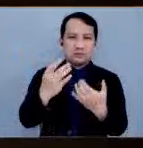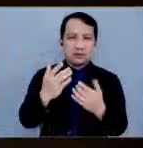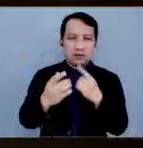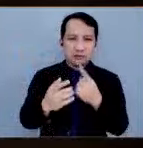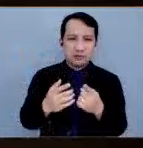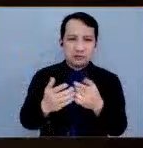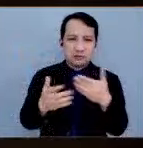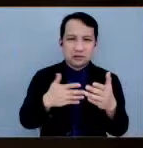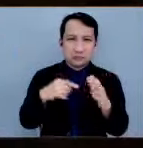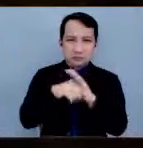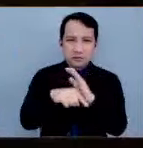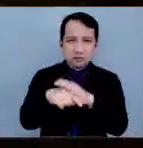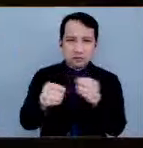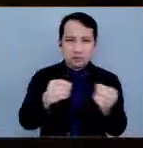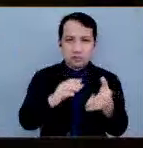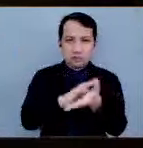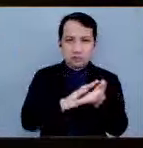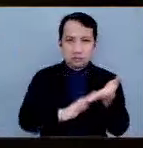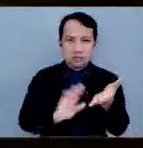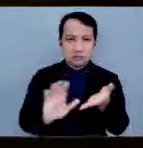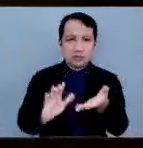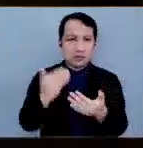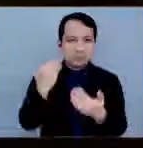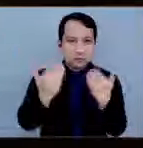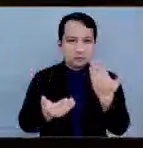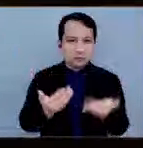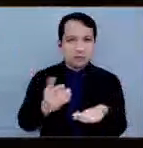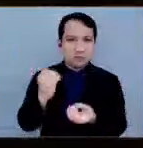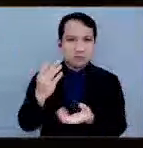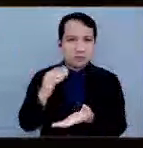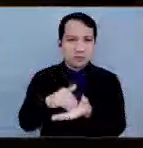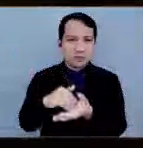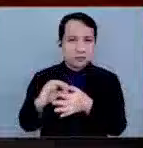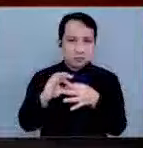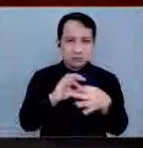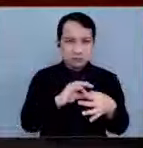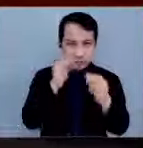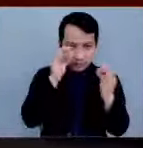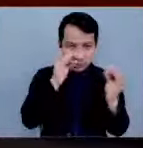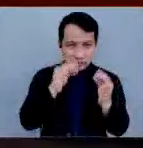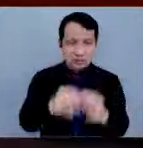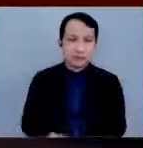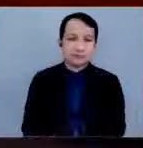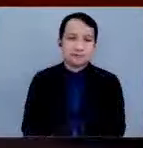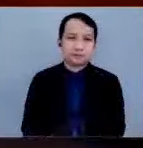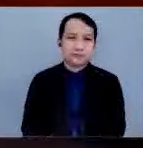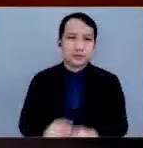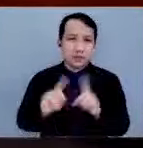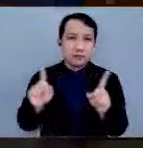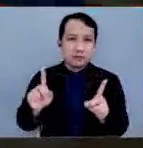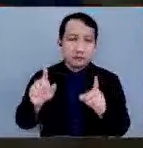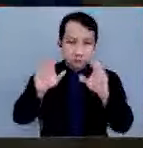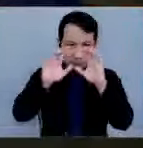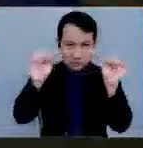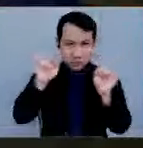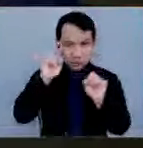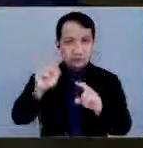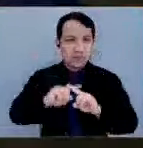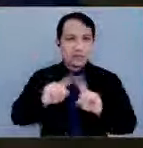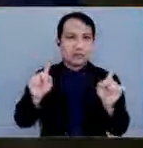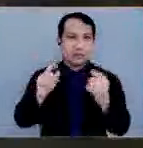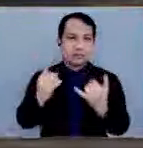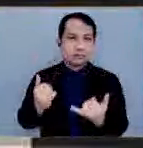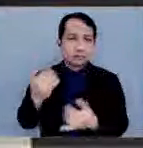madudugong operasyon na ikinasawi ng libu-libong sangkot sa ilegal na droga. Pero sabi ni Marcos, iba na ang diskarte